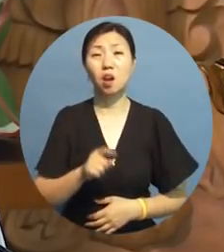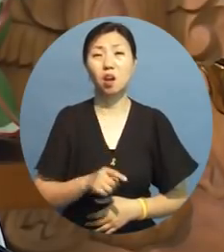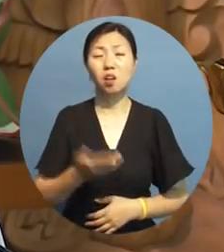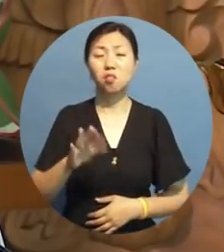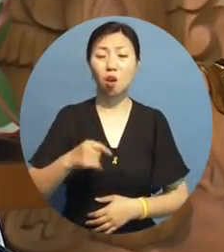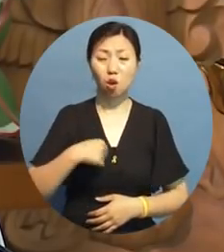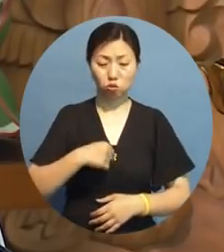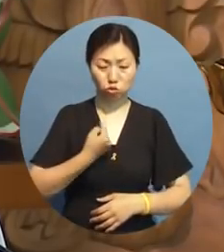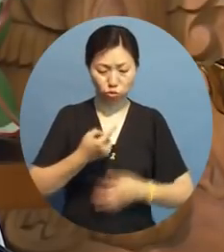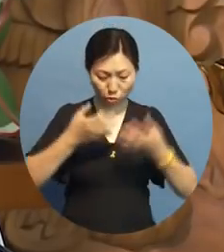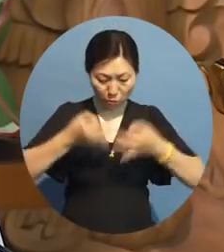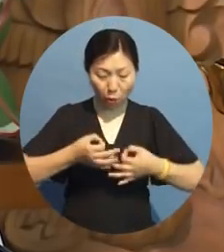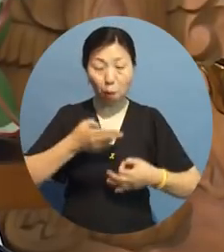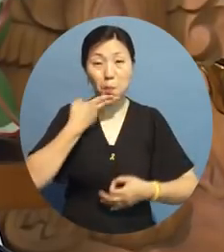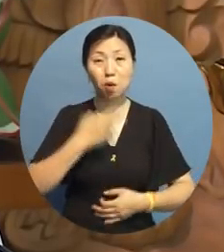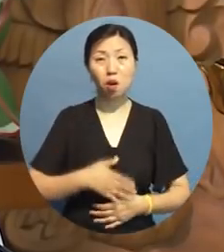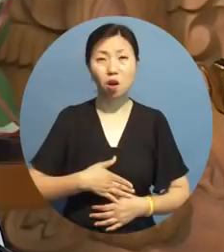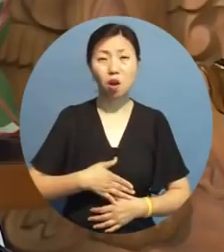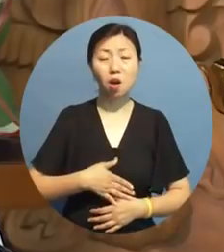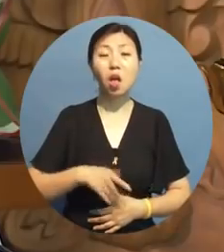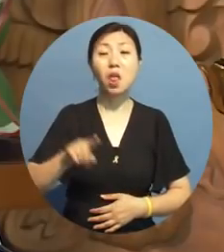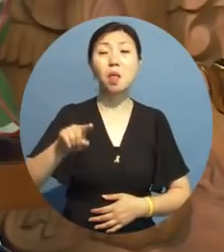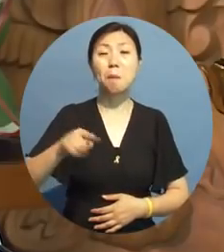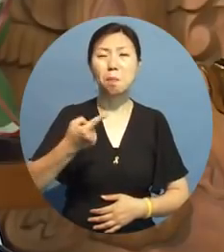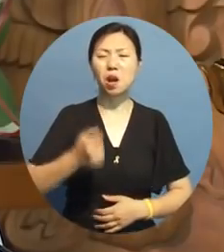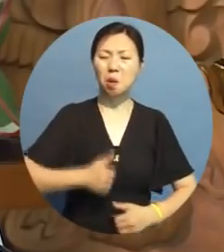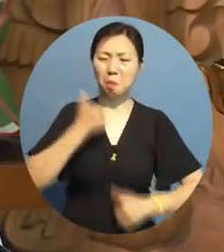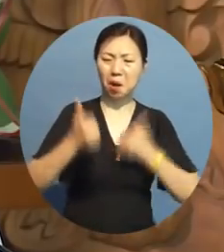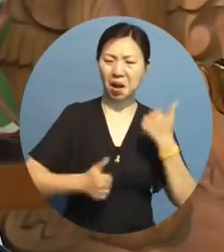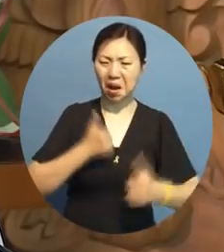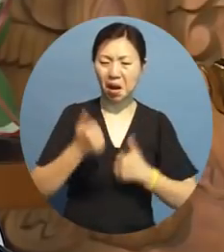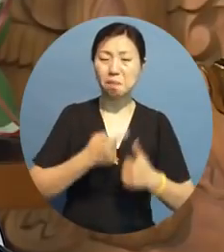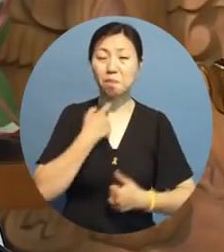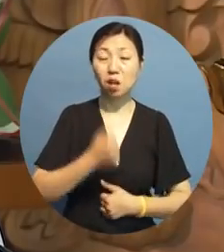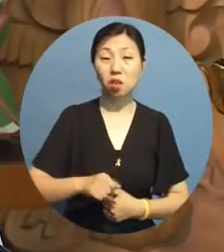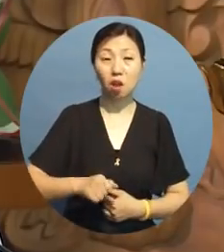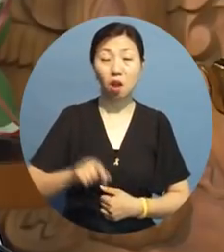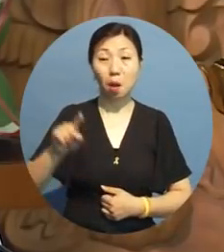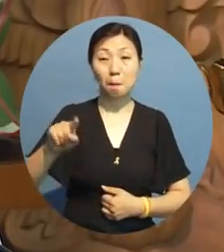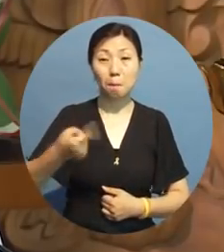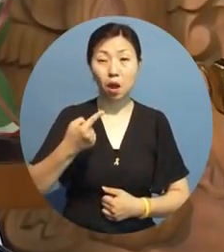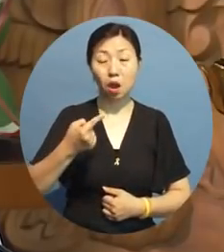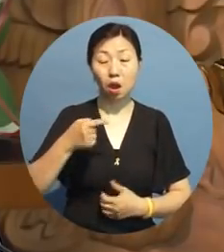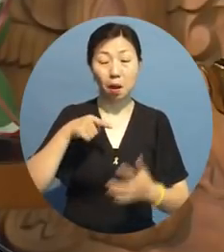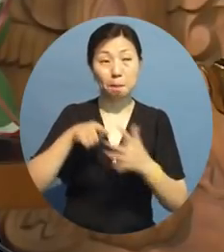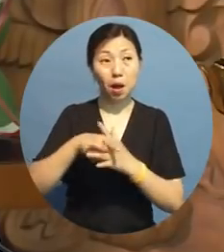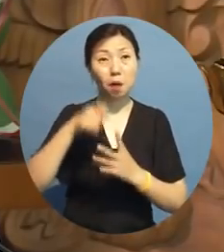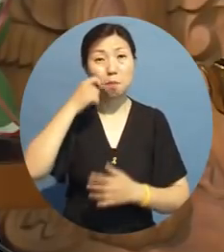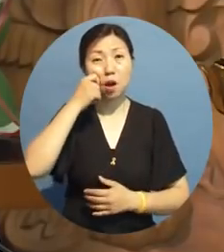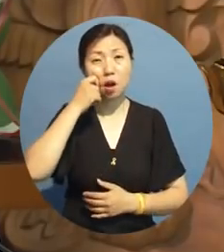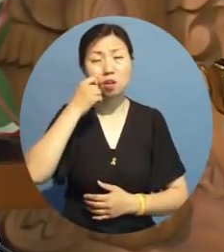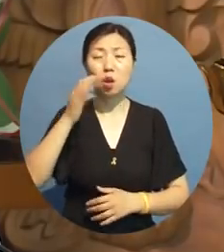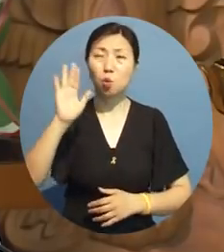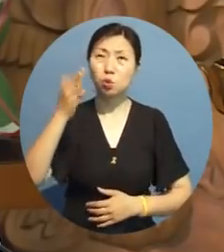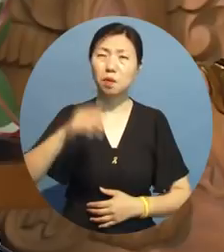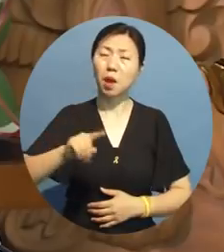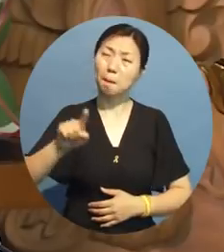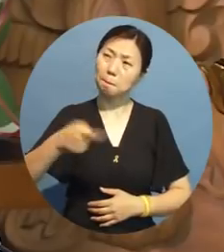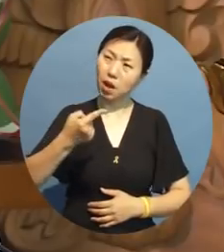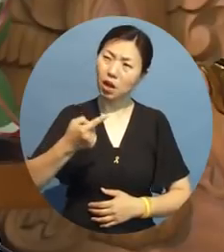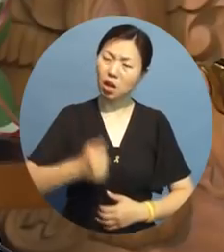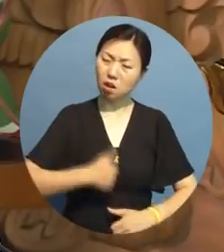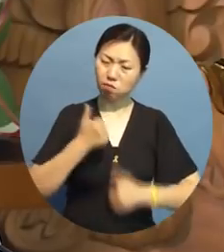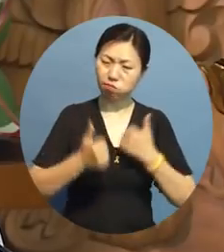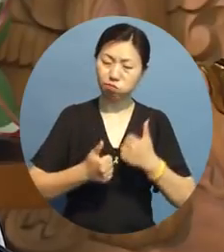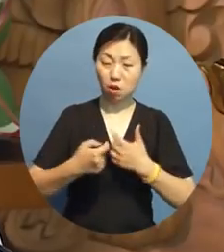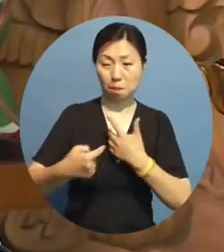했는데. 자기가 100번 화를 내도 화를 낸지도 모르는 수준이고, 요새는 10번을 내도 10번 낸 줄을 아니까, 옛날에는 안